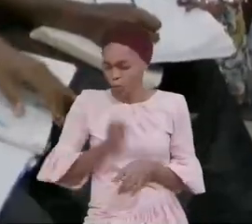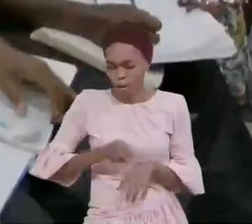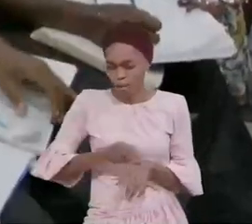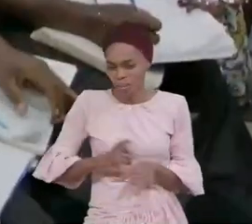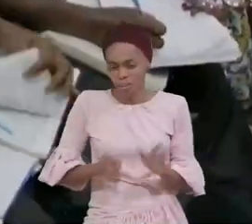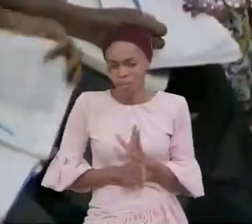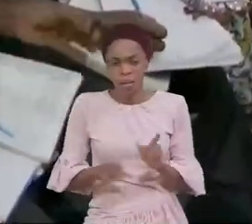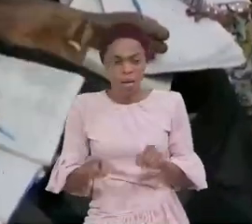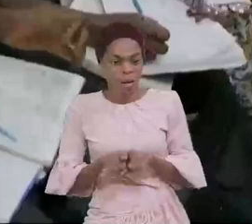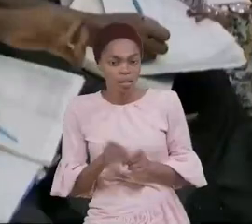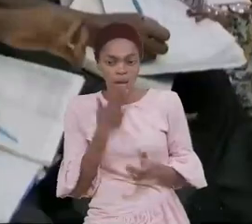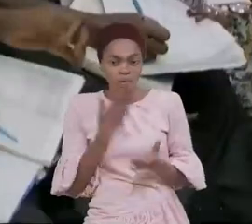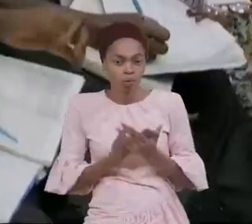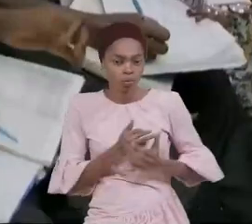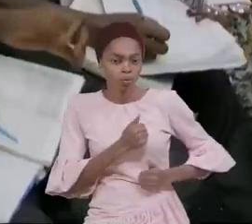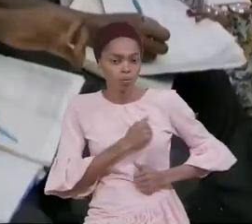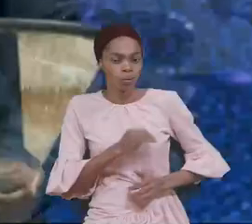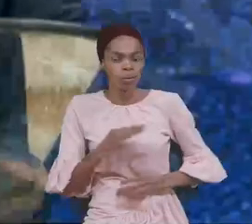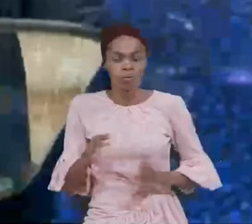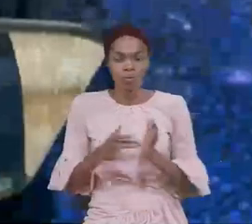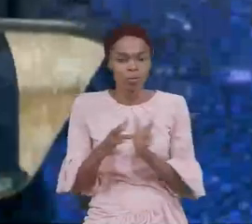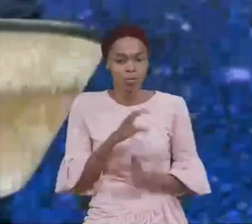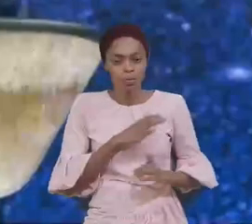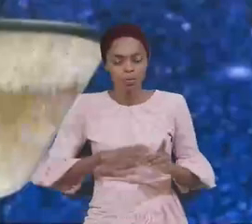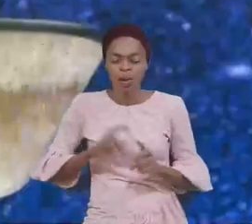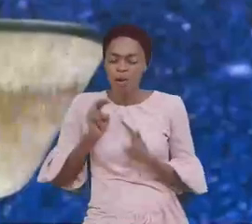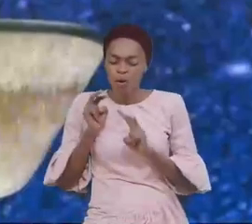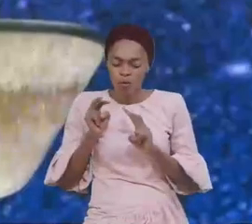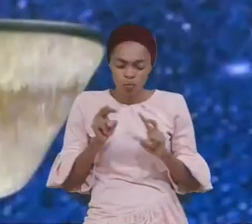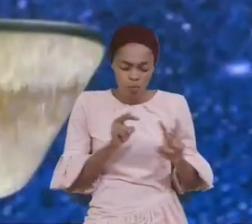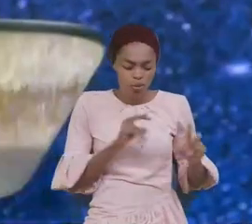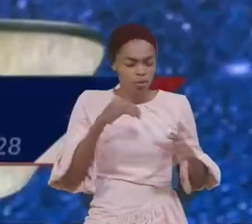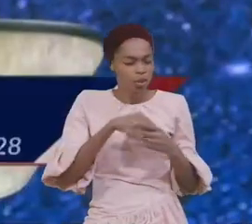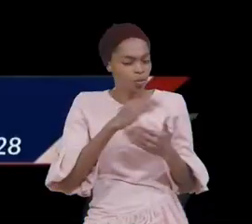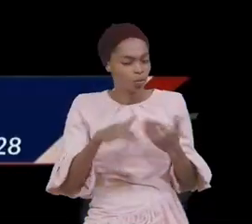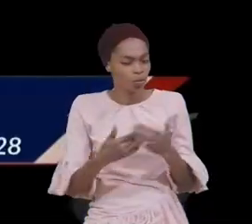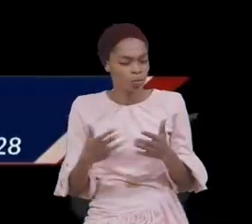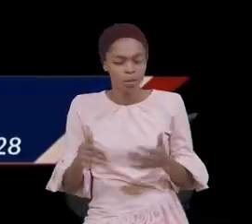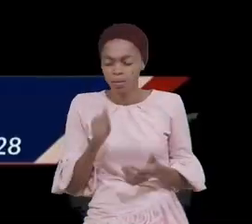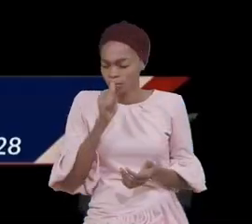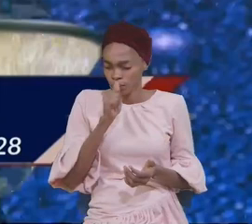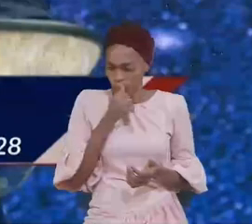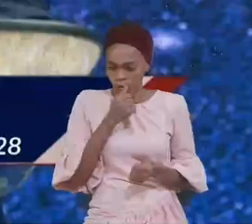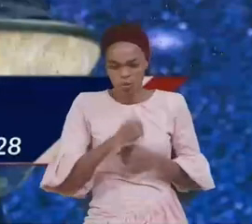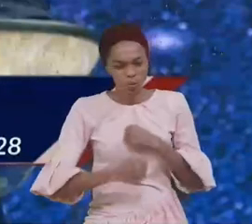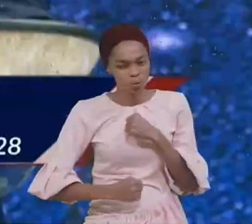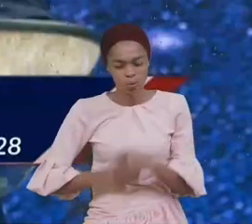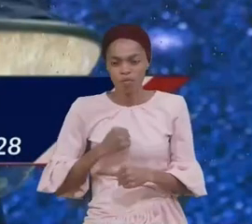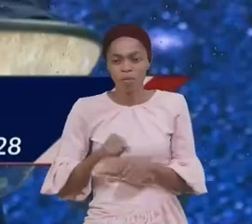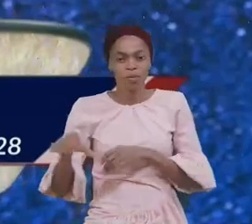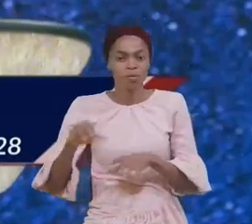Mais toi, sois sobre en toutes choses, supporte les souffrances, fais l'œuvre d'un